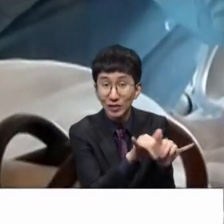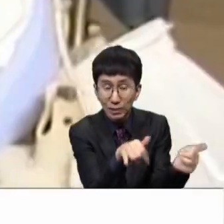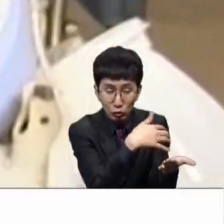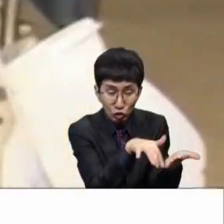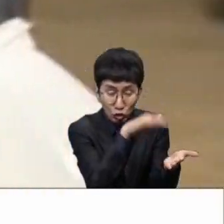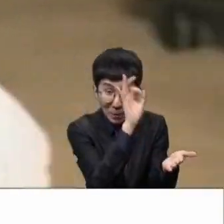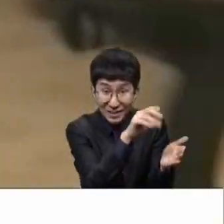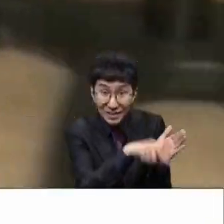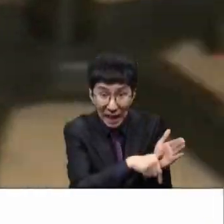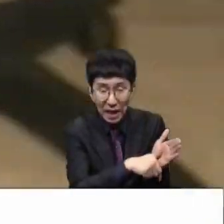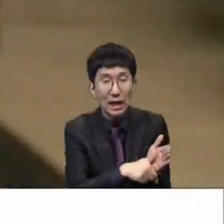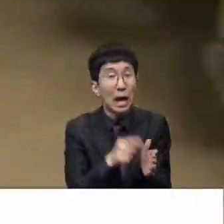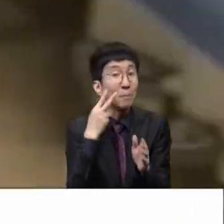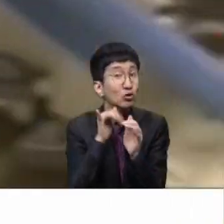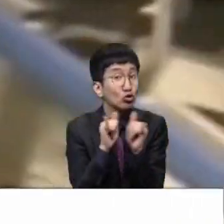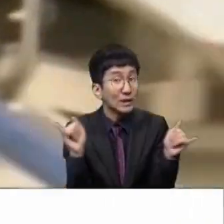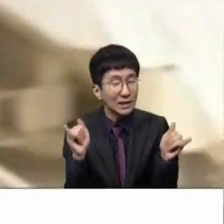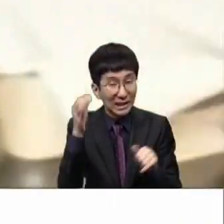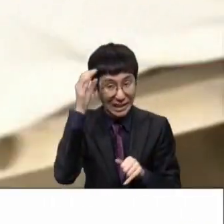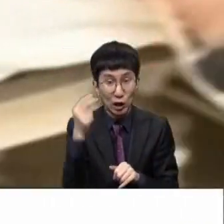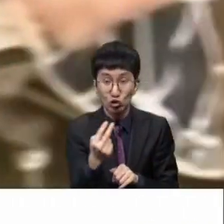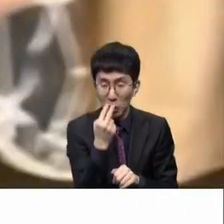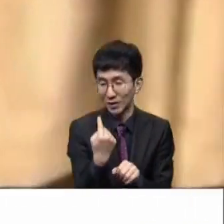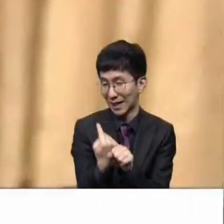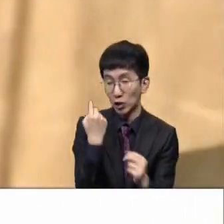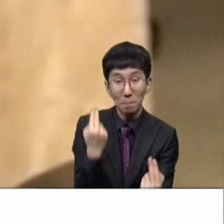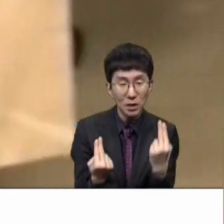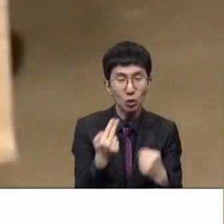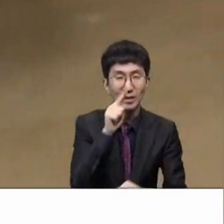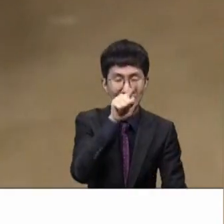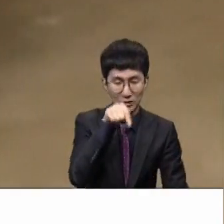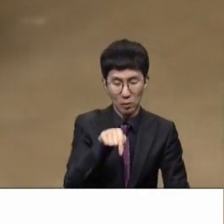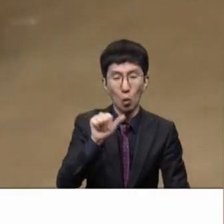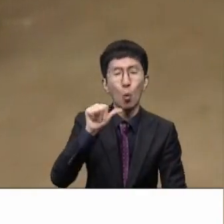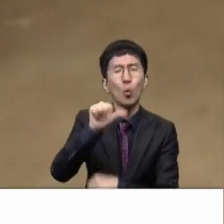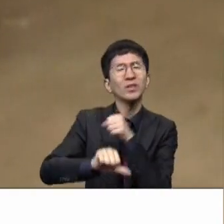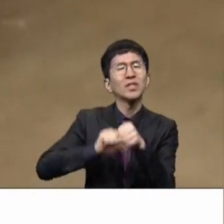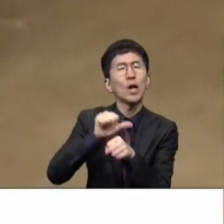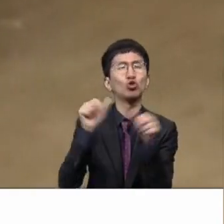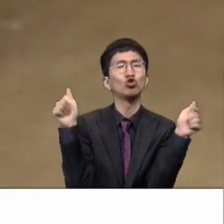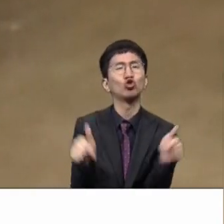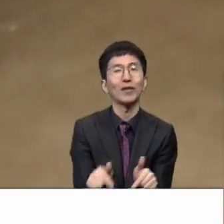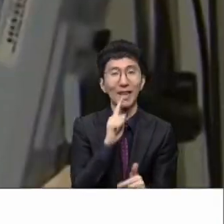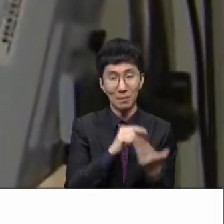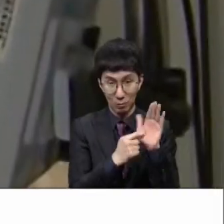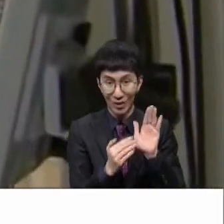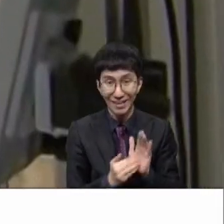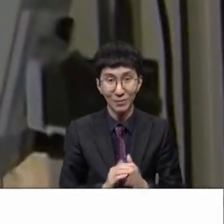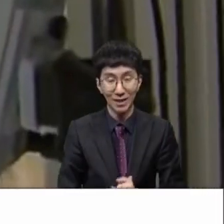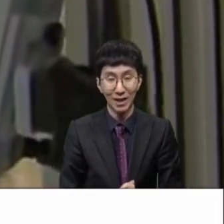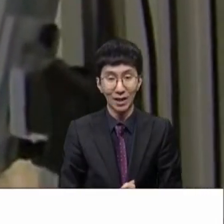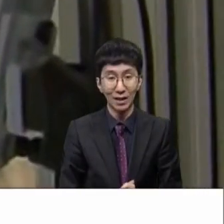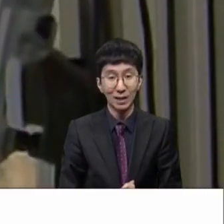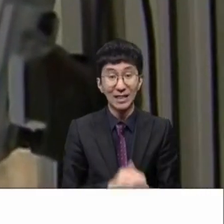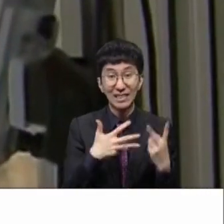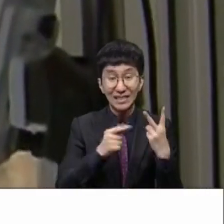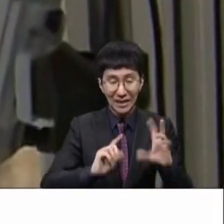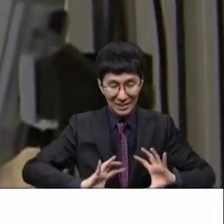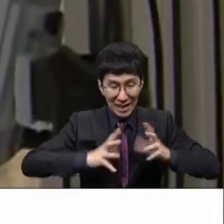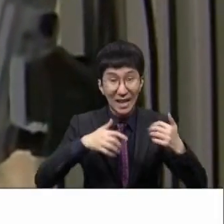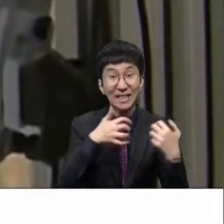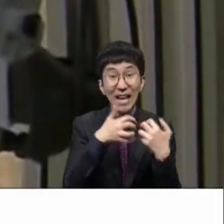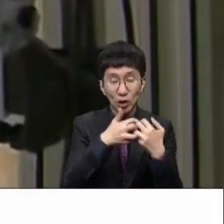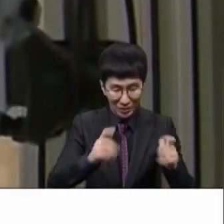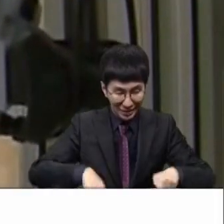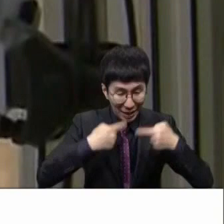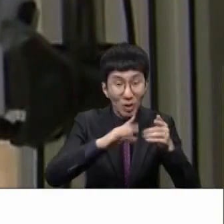계산한 결과 미국인의 기대 수명이 전년 대비 1.5년 단축됐다고 밝혔습니다. 2차 세계대전 참전으로